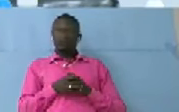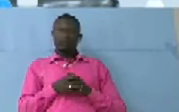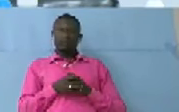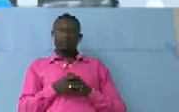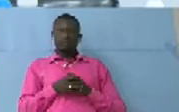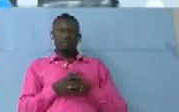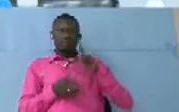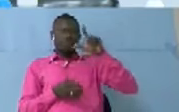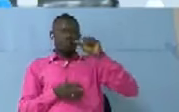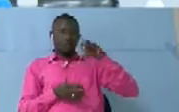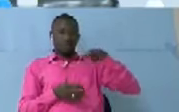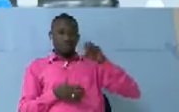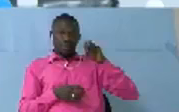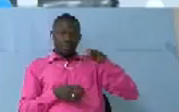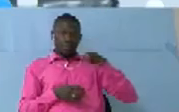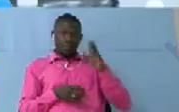right?